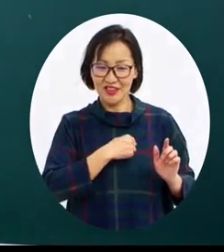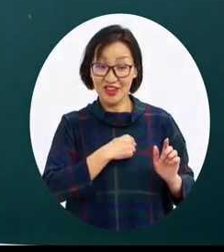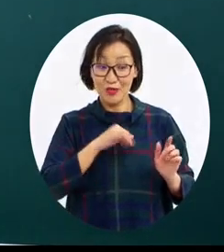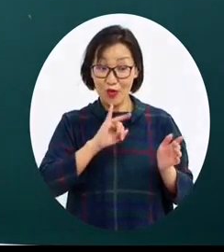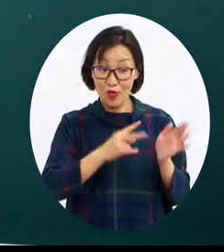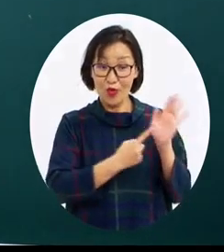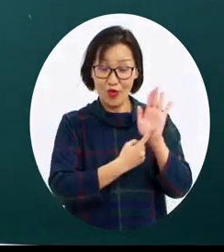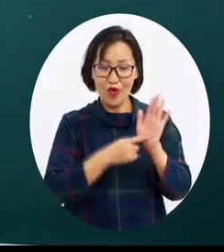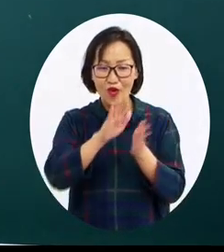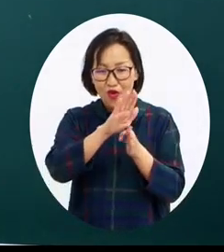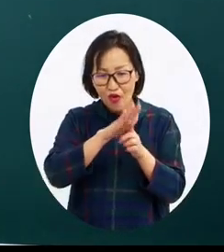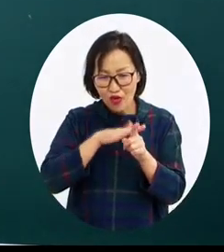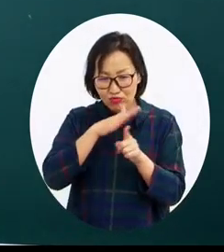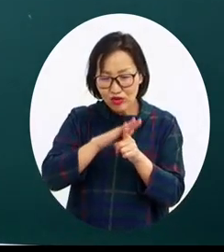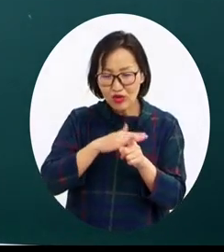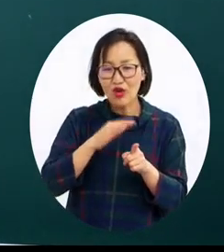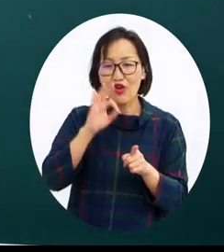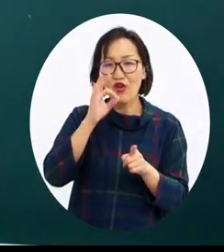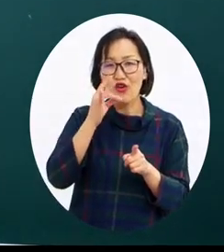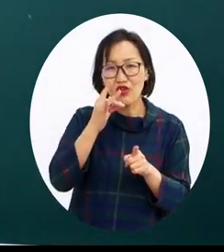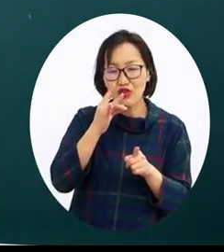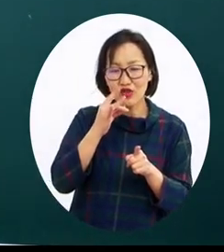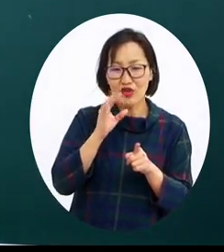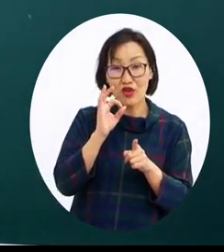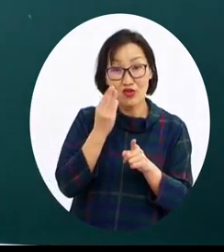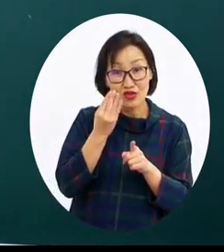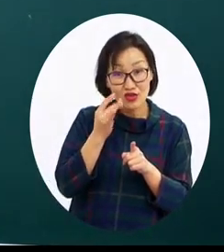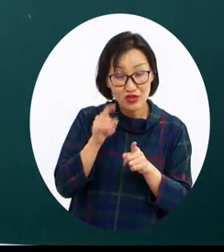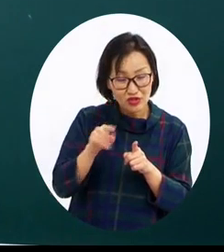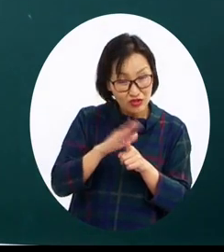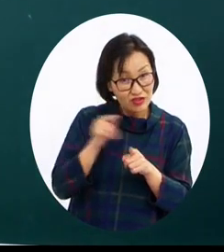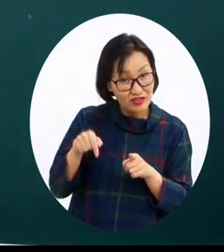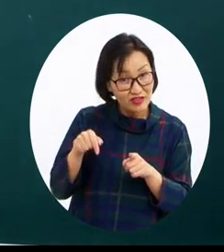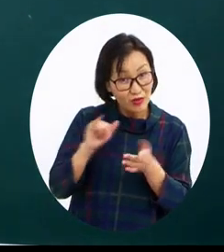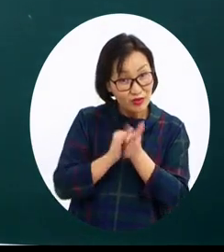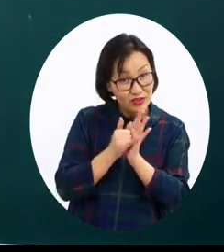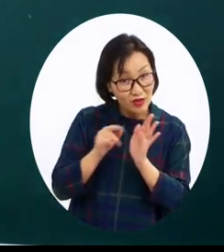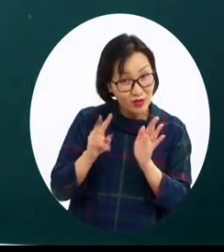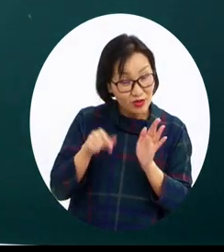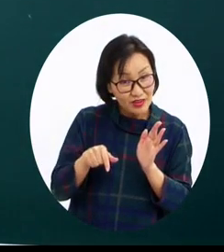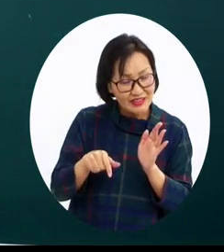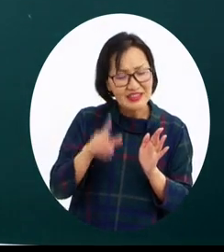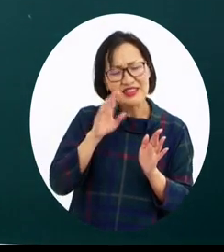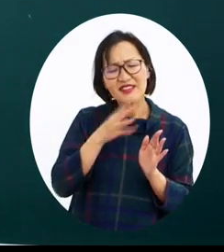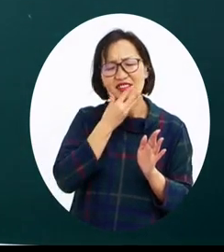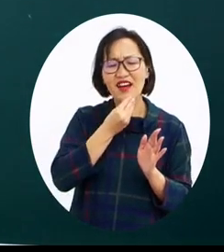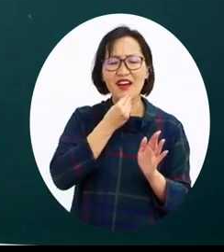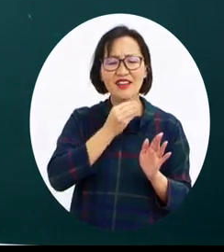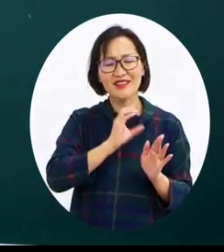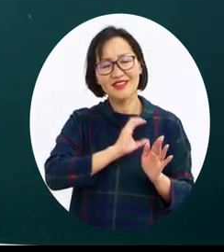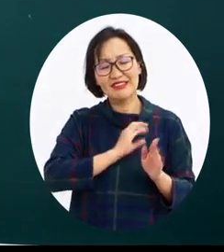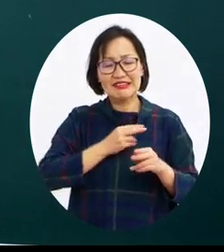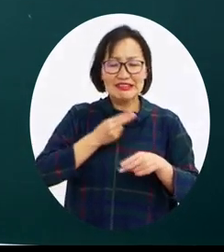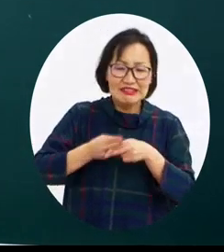хил утгатай үг байна. Өрөвдөхөд өрөвшгөлөх гэж байна. Өрөвдөхөд өрөвшгөлөх гэдэг юм. За хичнээн